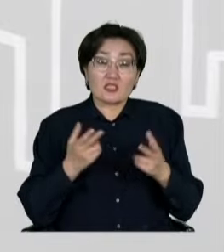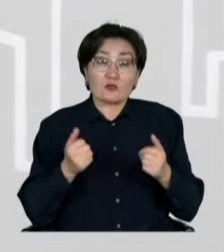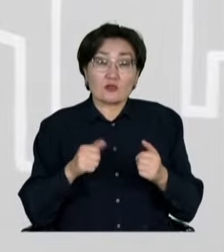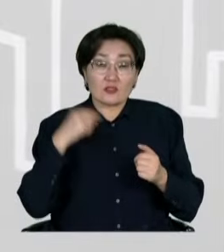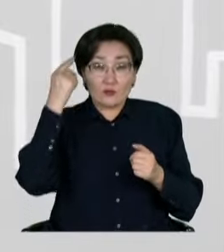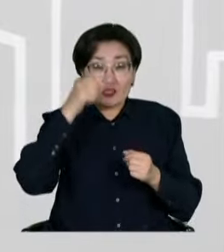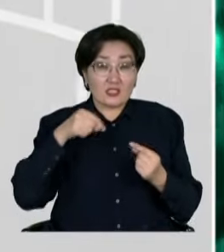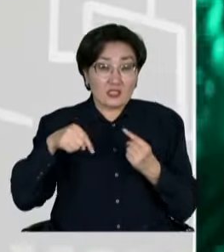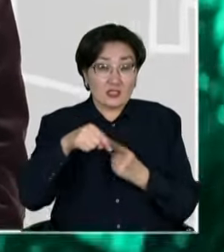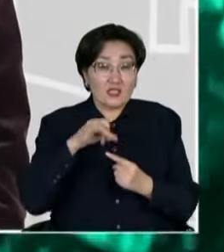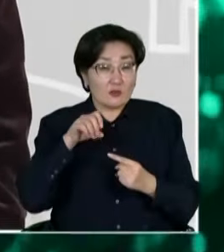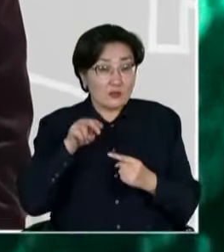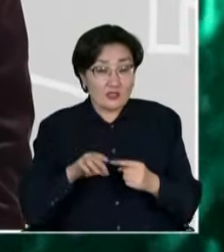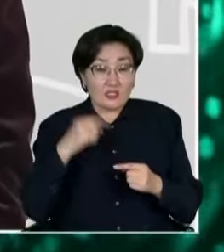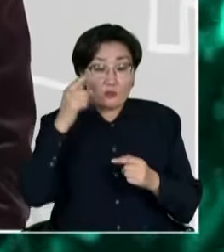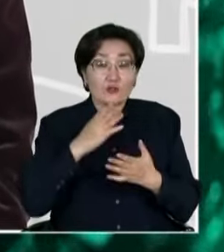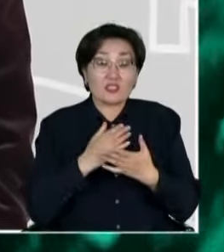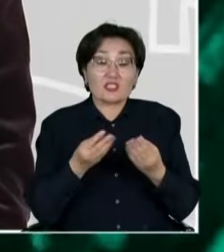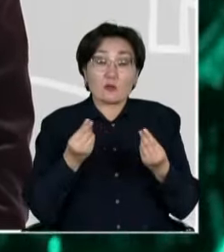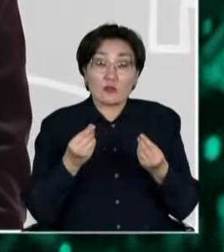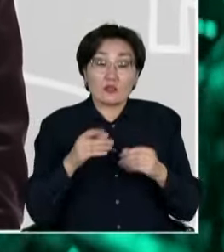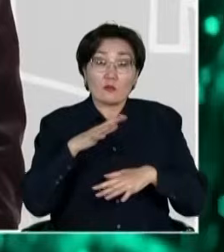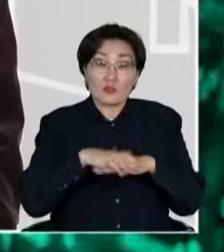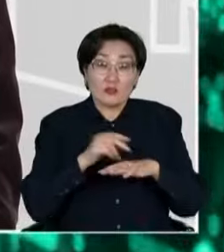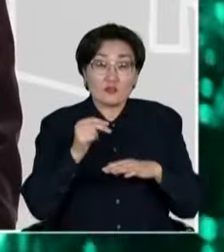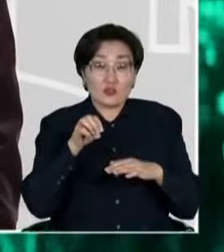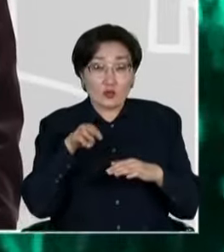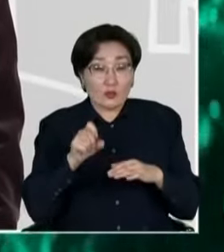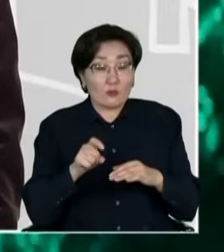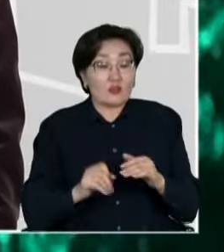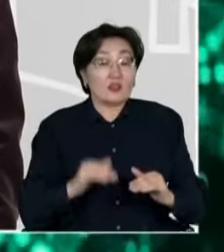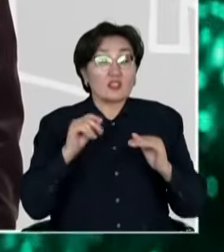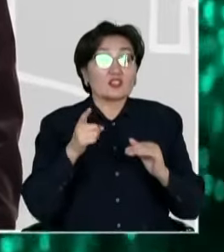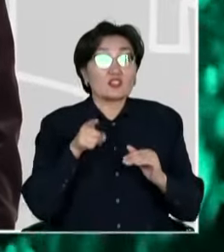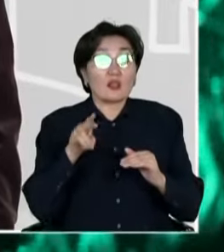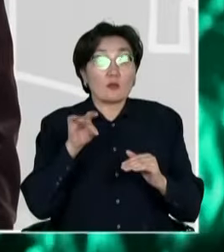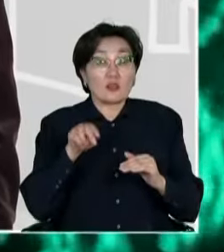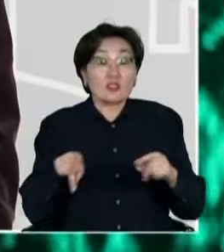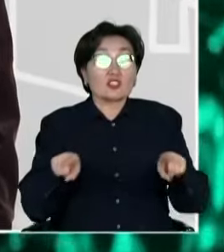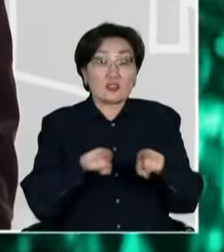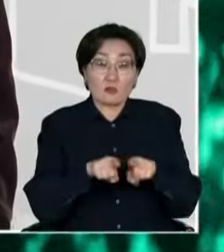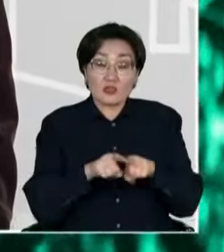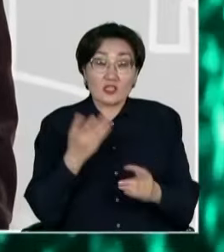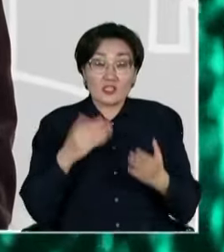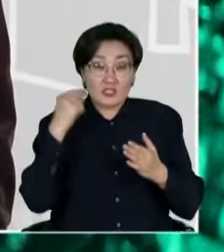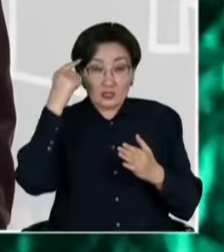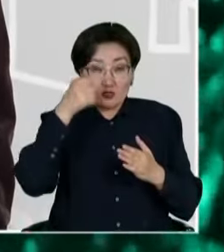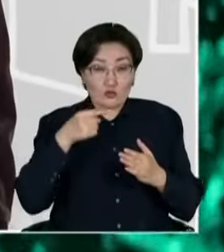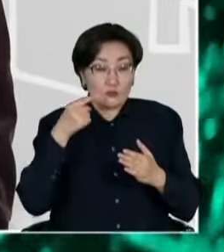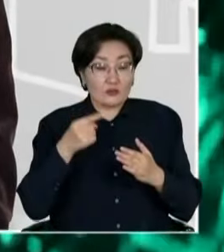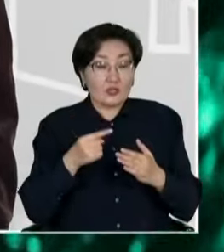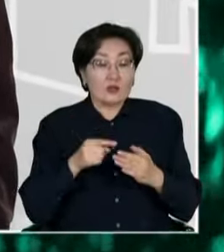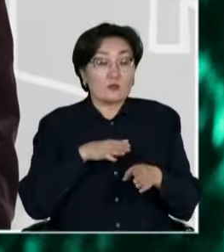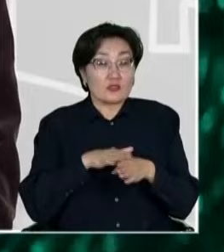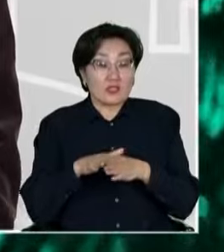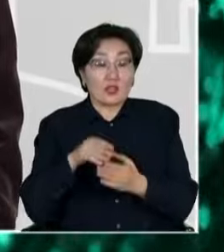индивидуальных предпринимателей, лица, имеющие деньги на банковских счетах свыше 1000 МРП, а также если лицо,